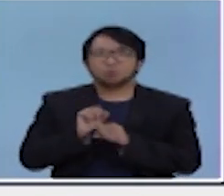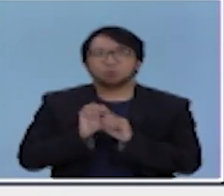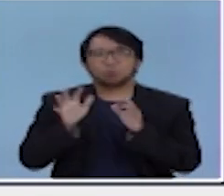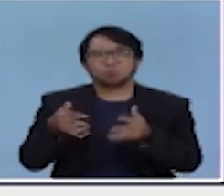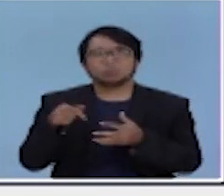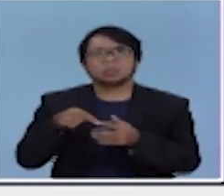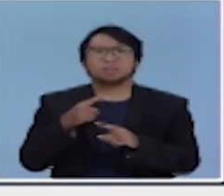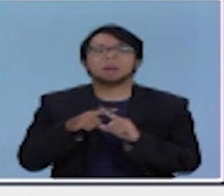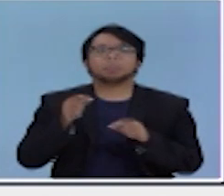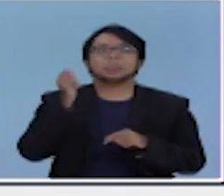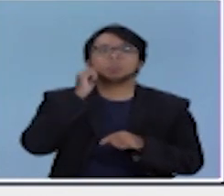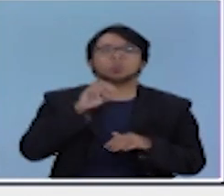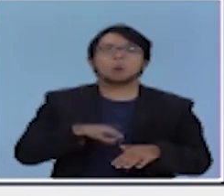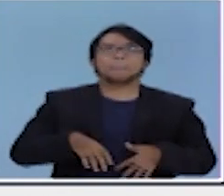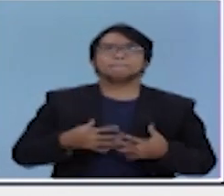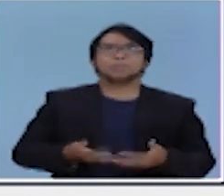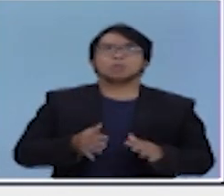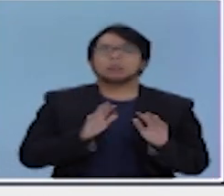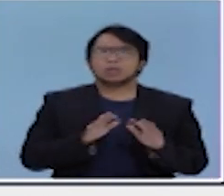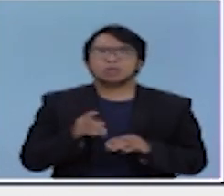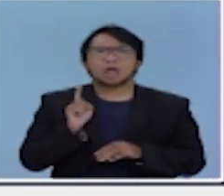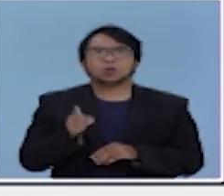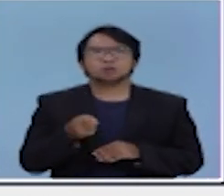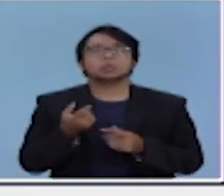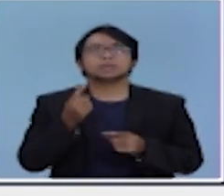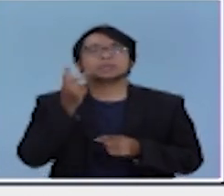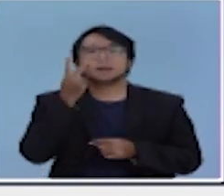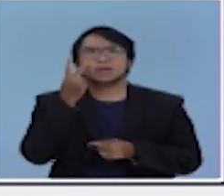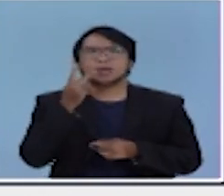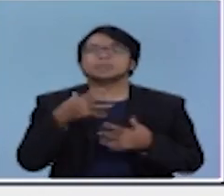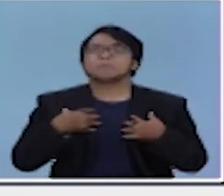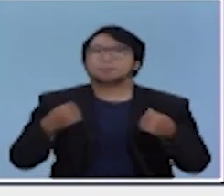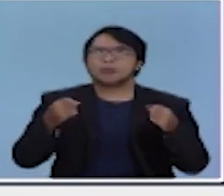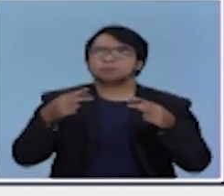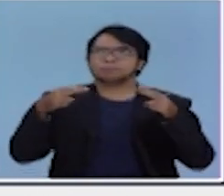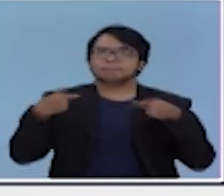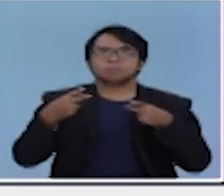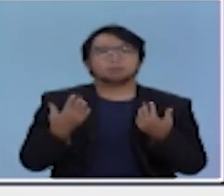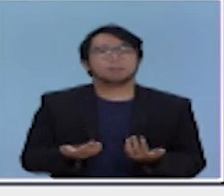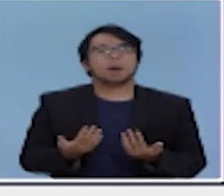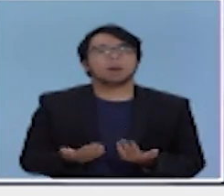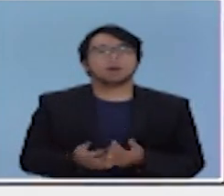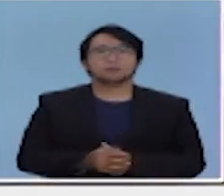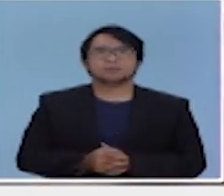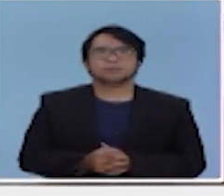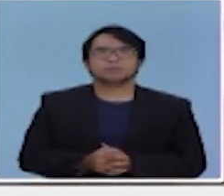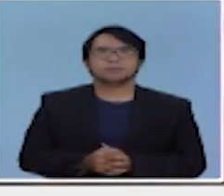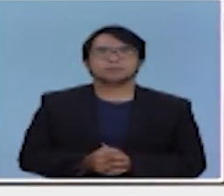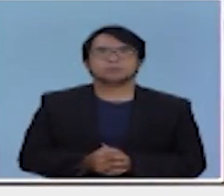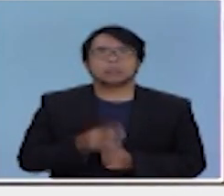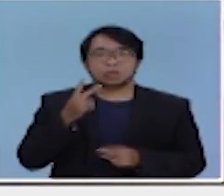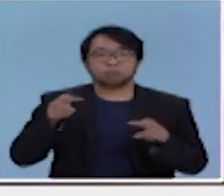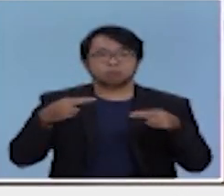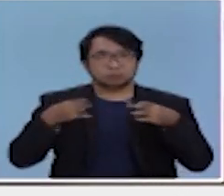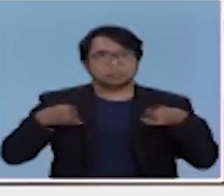nah ini bagaimana cara anda menjaga kesehatan selama masa Bandung ini kalau menjaga kesehatan sih sebenarnya siang pasti